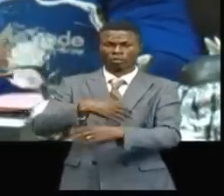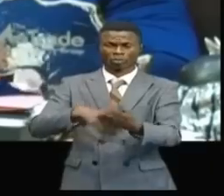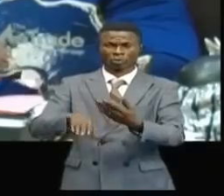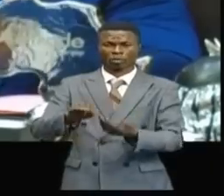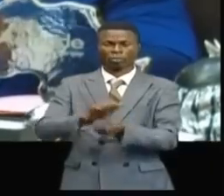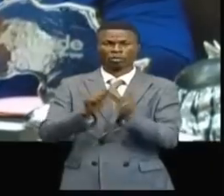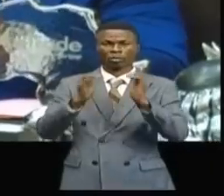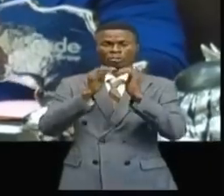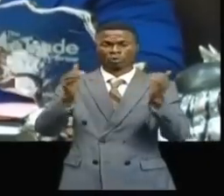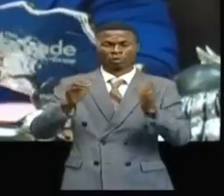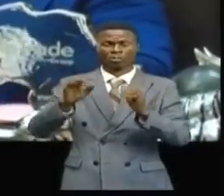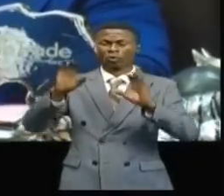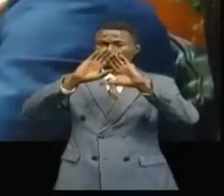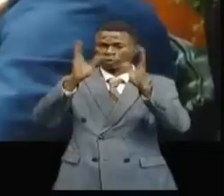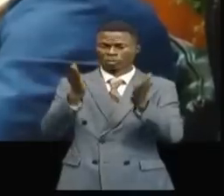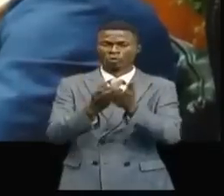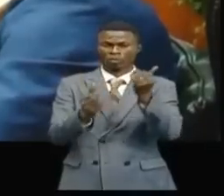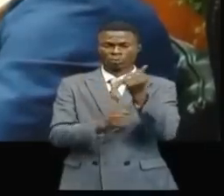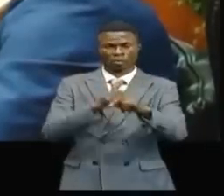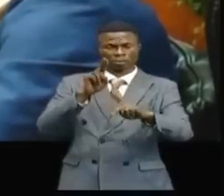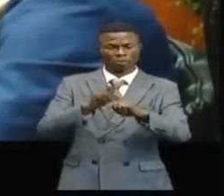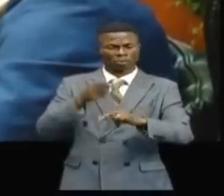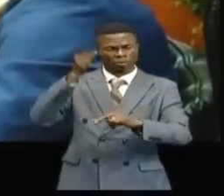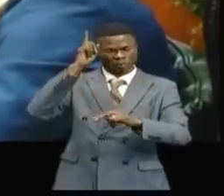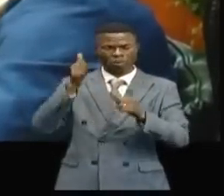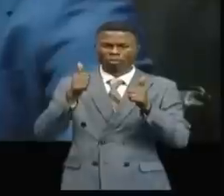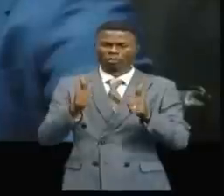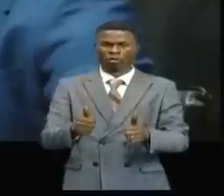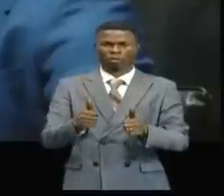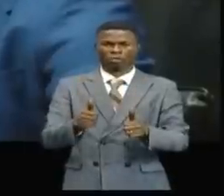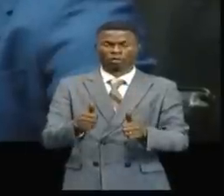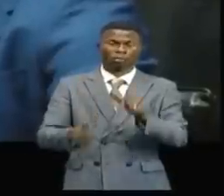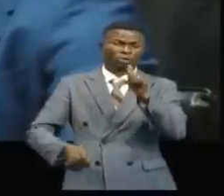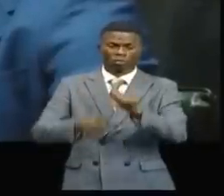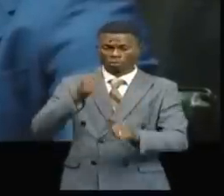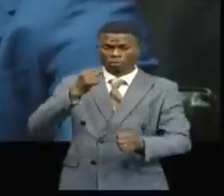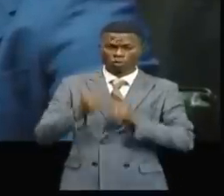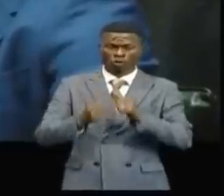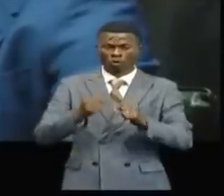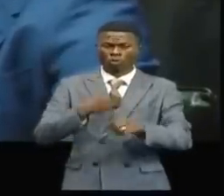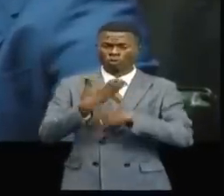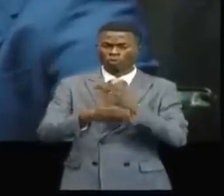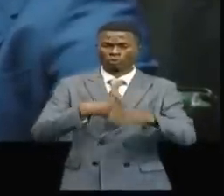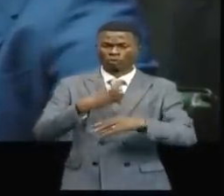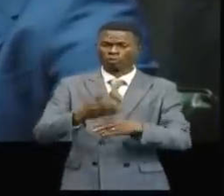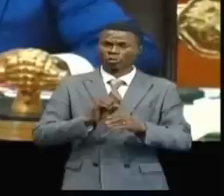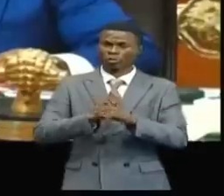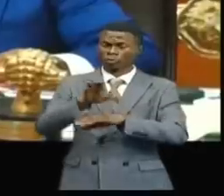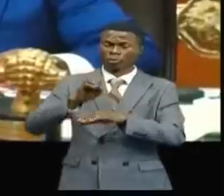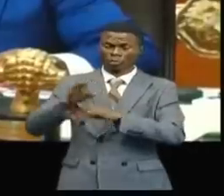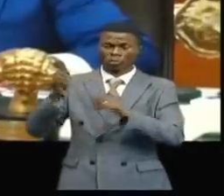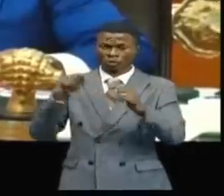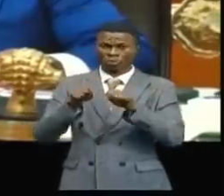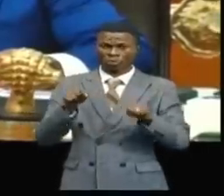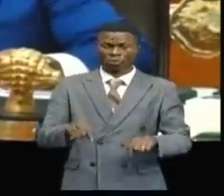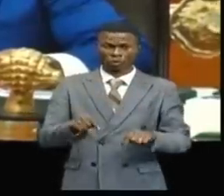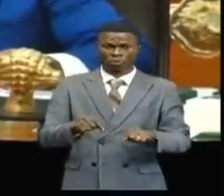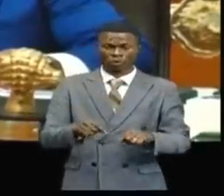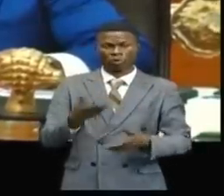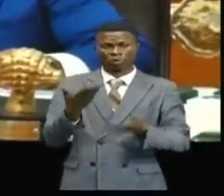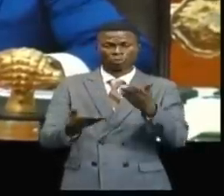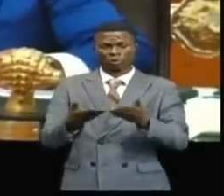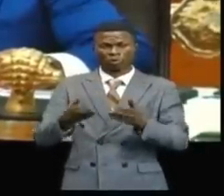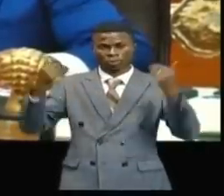entre communautés qui ont toujours vécu en harmonie. Au-delà des efforts louables déployés jusque-là, à la fois par les